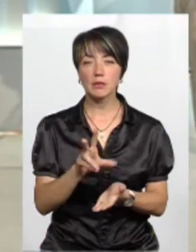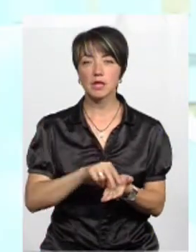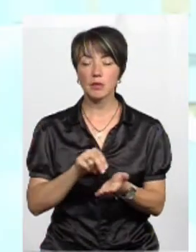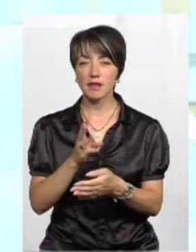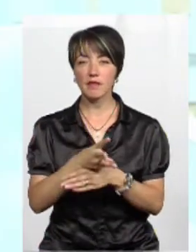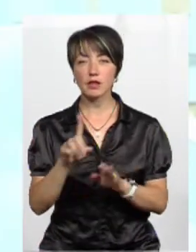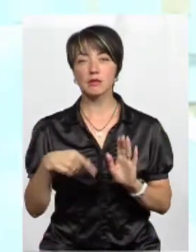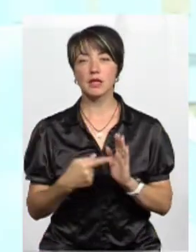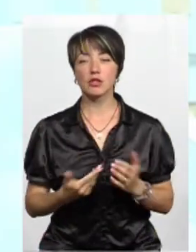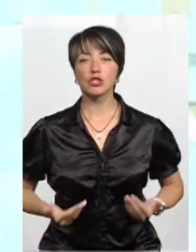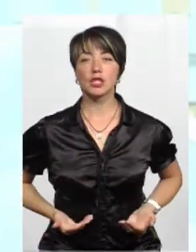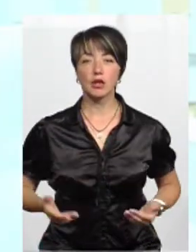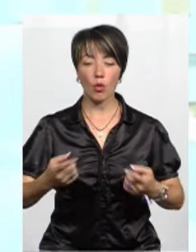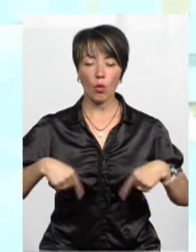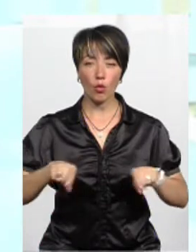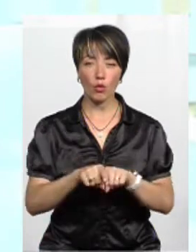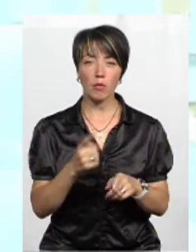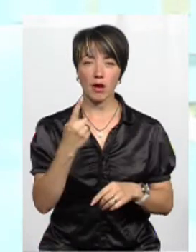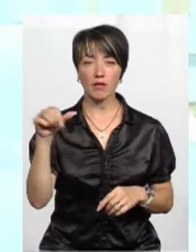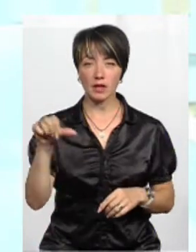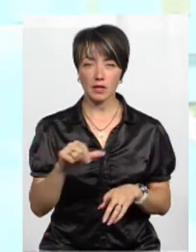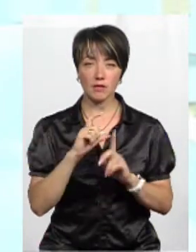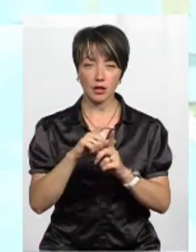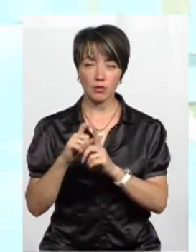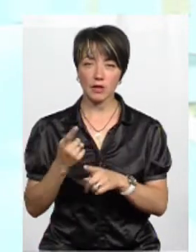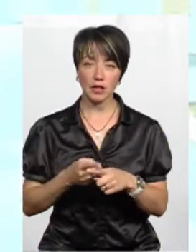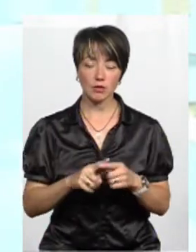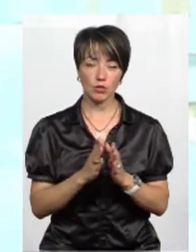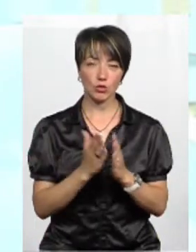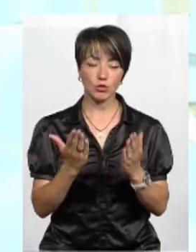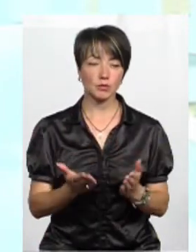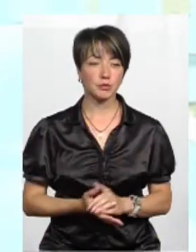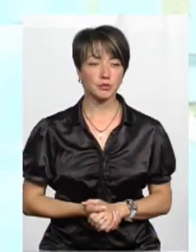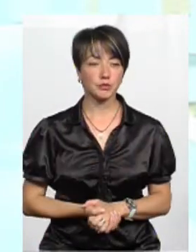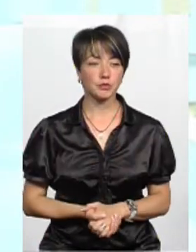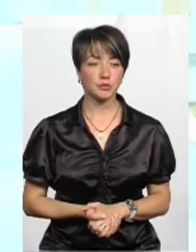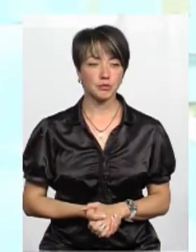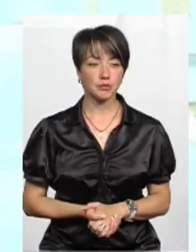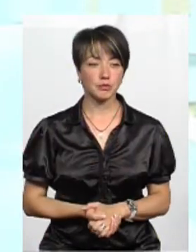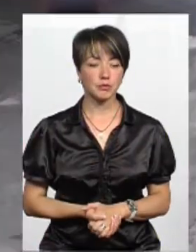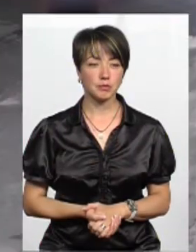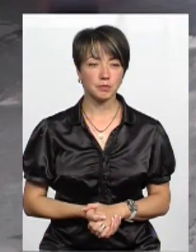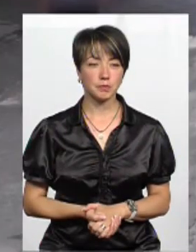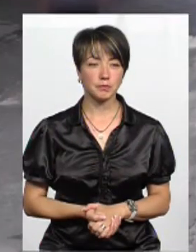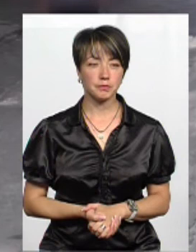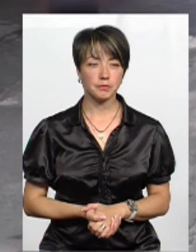записані відеозапитання від жителів округу. Маєте по хвилині відповідей для них. Прошу перше.